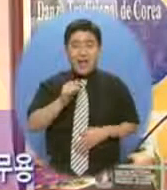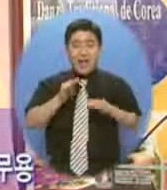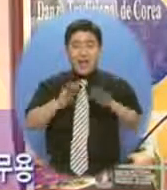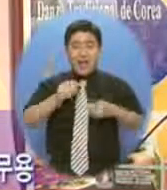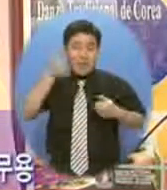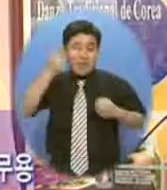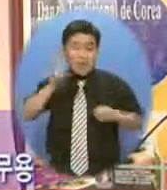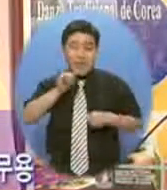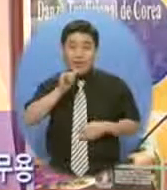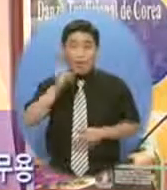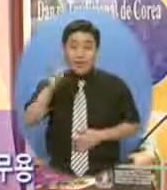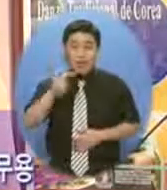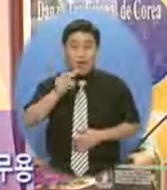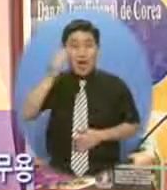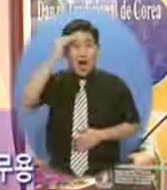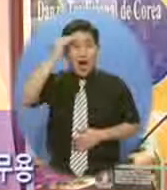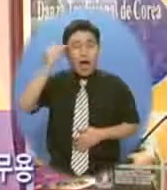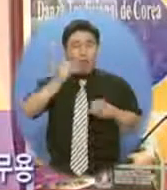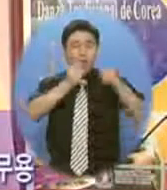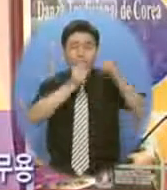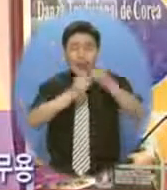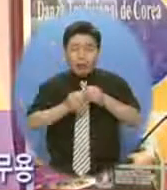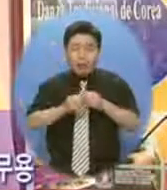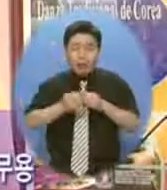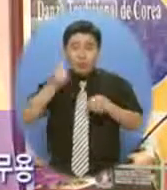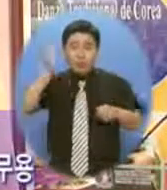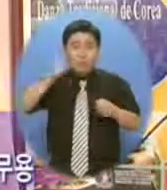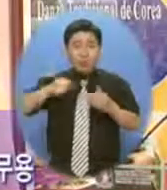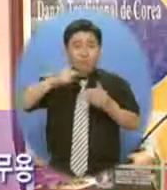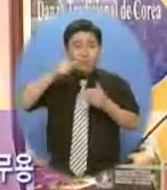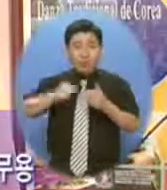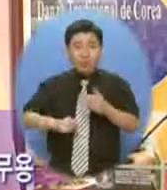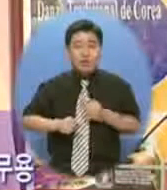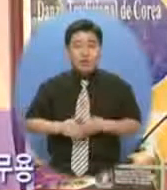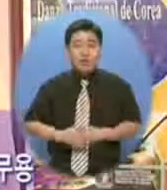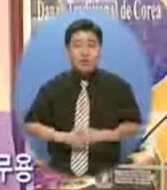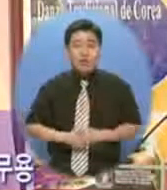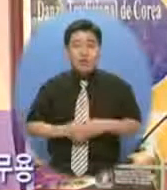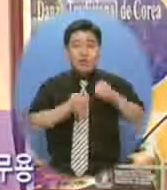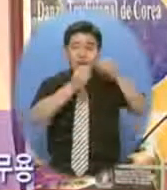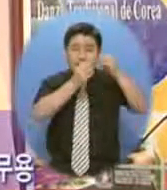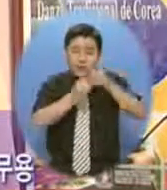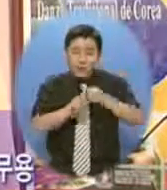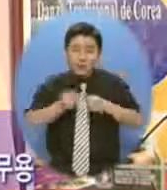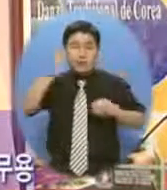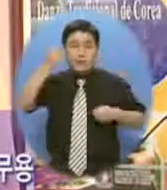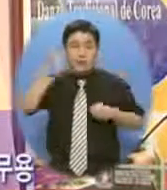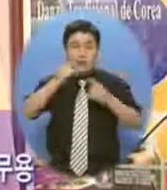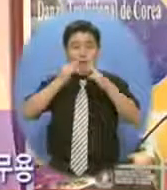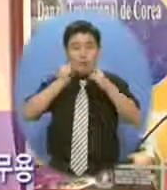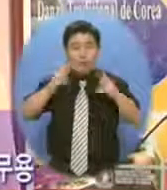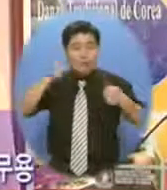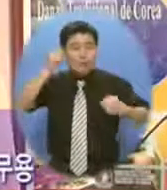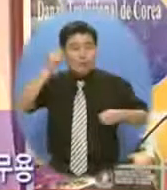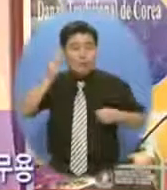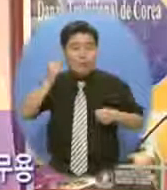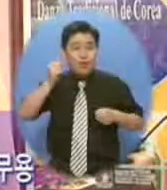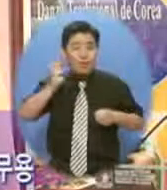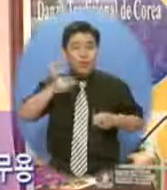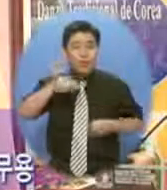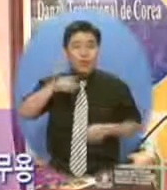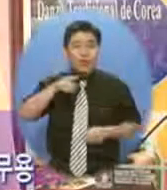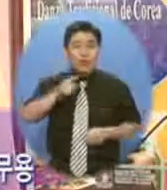있고요. 우리나라의 그 한국 무용 중에서는 민속 무용, 궁중 무용, 그리고